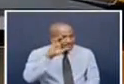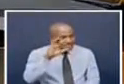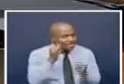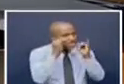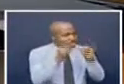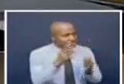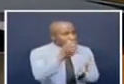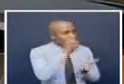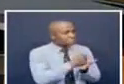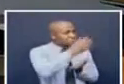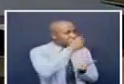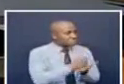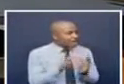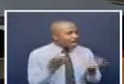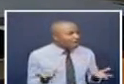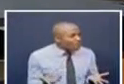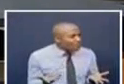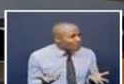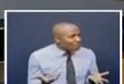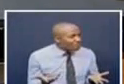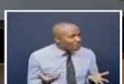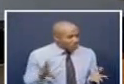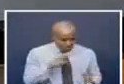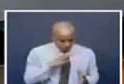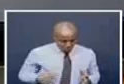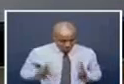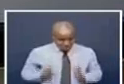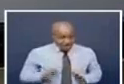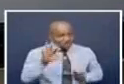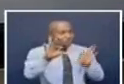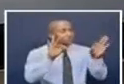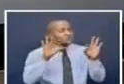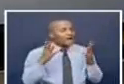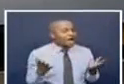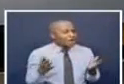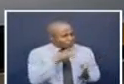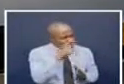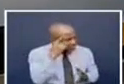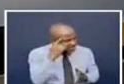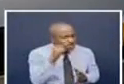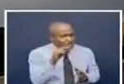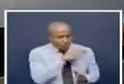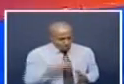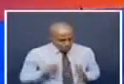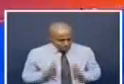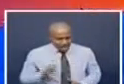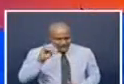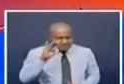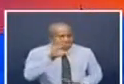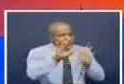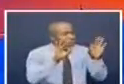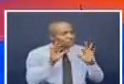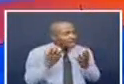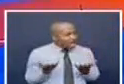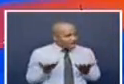wazi itakavyoteuliwa, makamishna watakavyoteuliwa. Wewe binafsi yako nadhani ni njia gani bora itumike? Je,